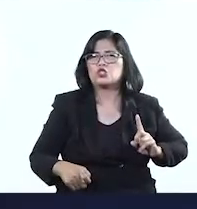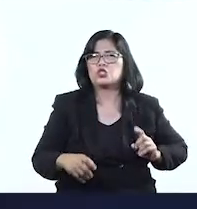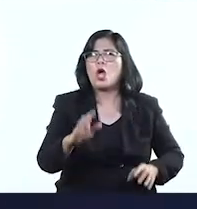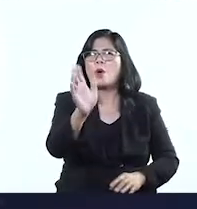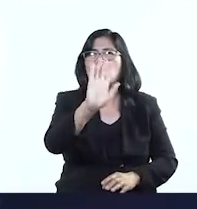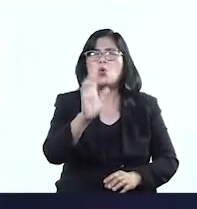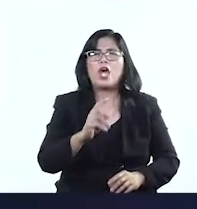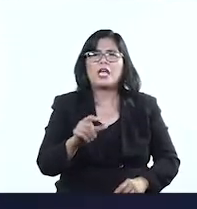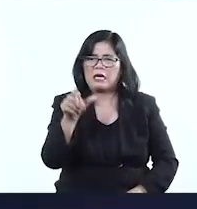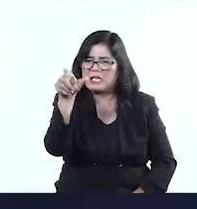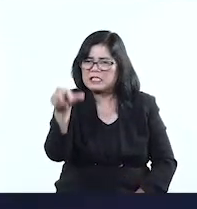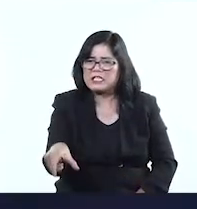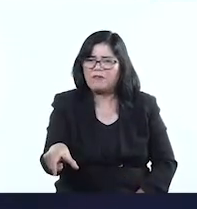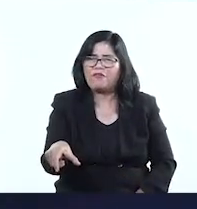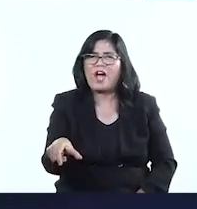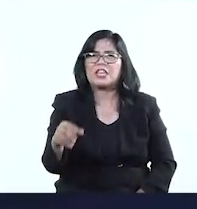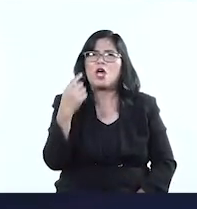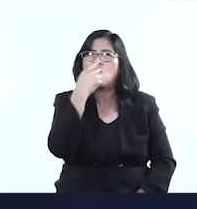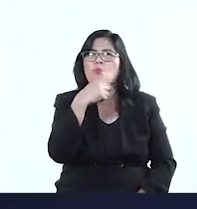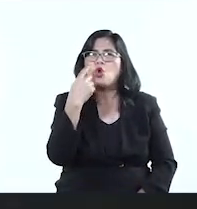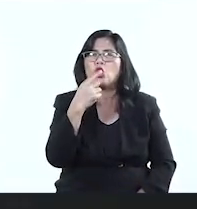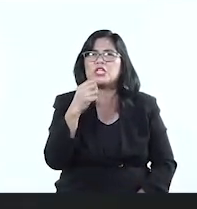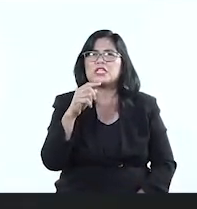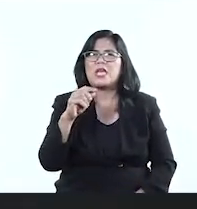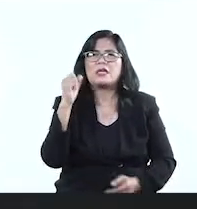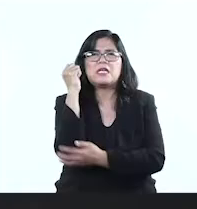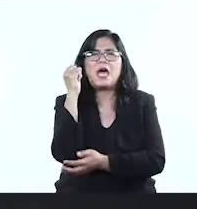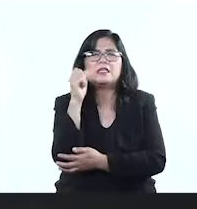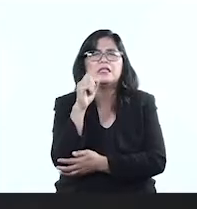kita karena sifat kita karena mulut kita yang jahat bertobat